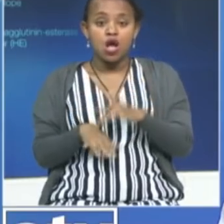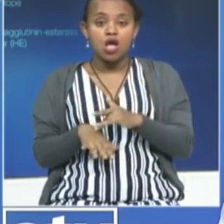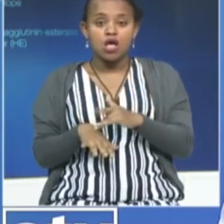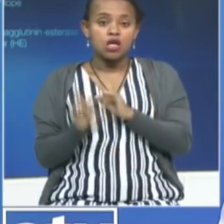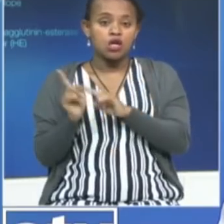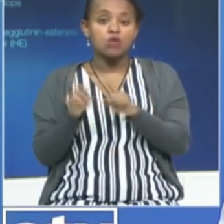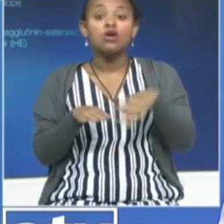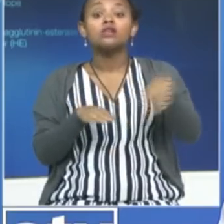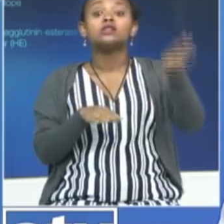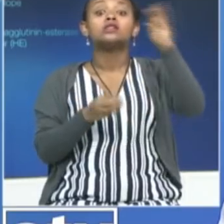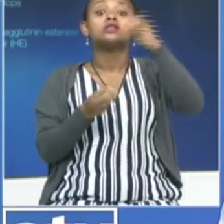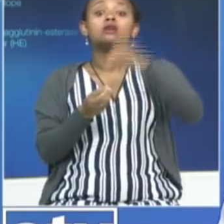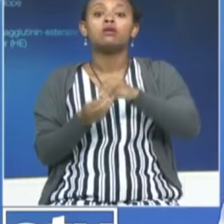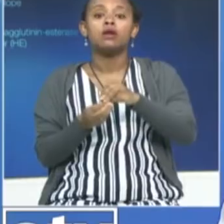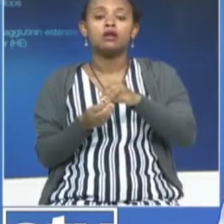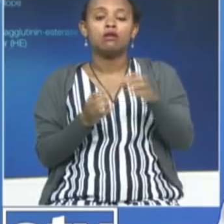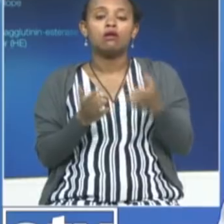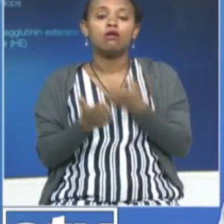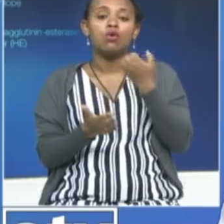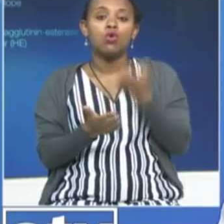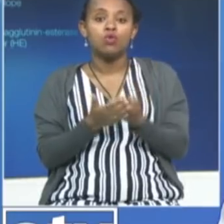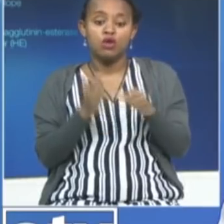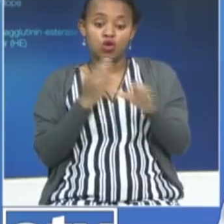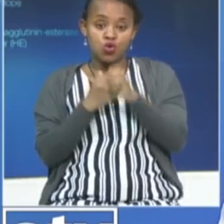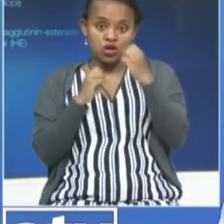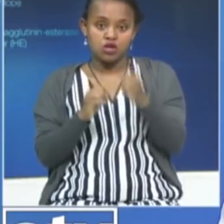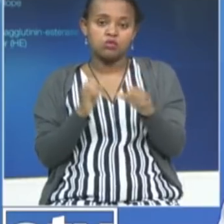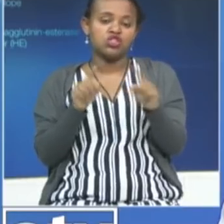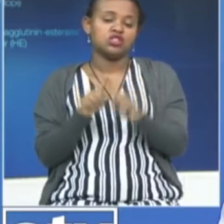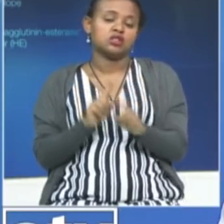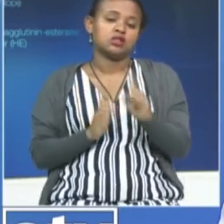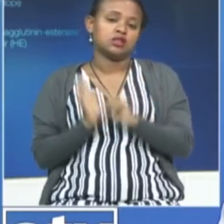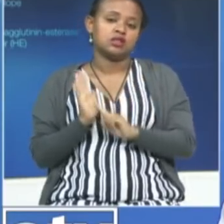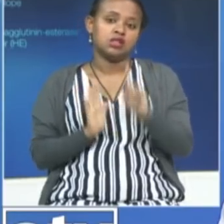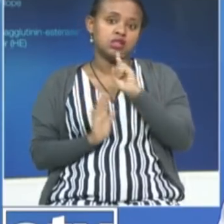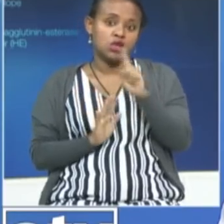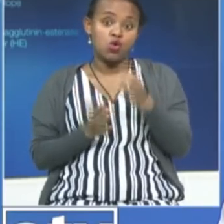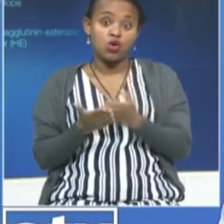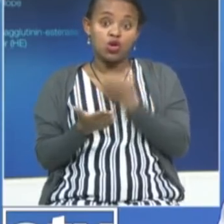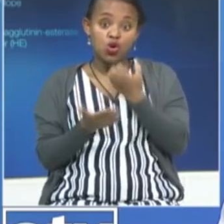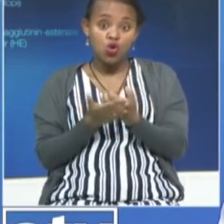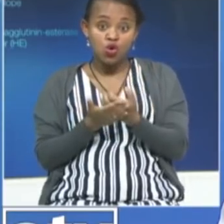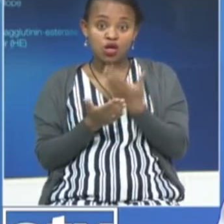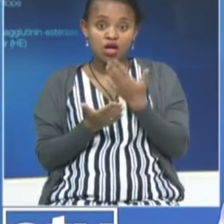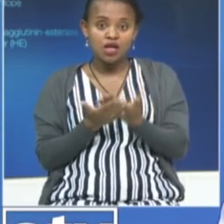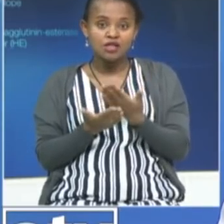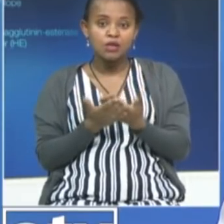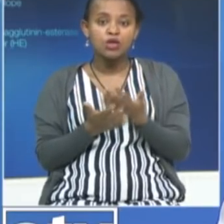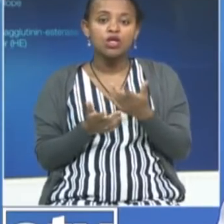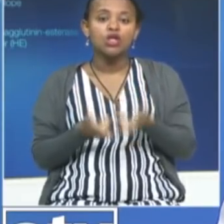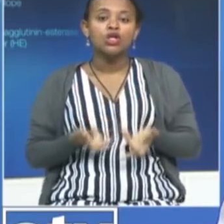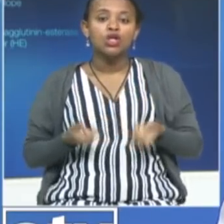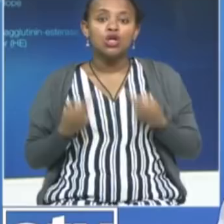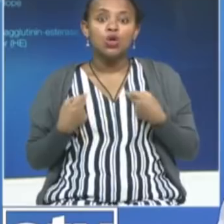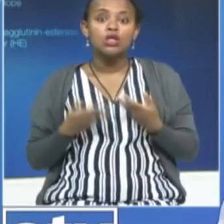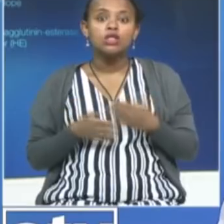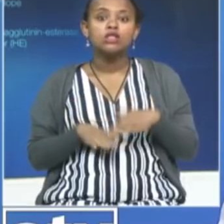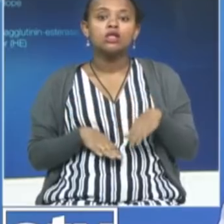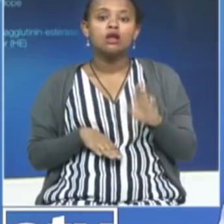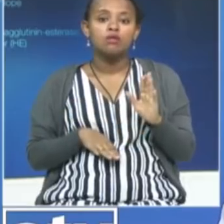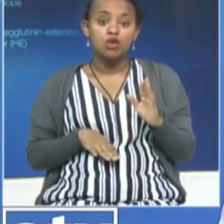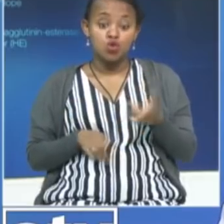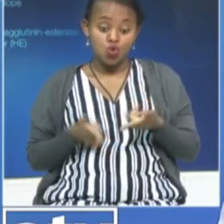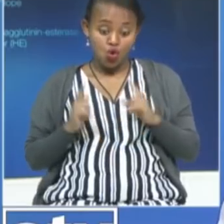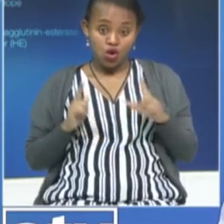ከዛ የበለጠ ኢኮኖሚን ሊጎዳ እንደሚችል ግልጽ ነው። ከኢኮኖሚው ከገንዘቡ ህይወት ስለሚበልጥ ኖረን ስለሆነ